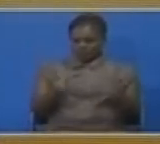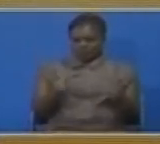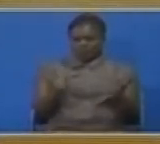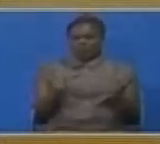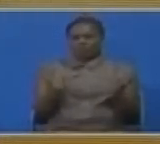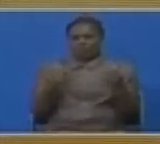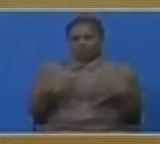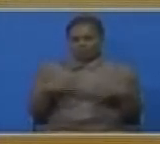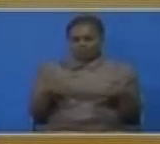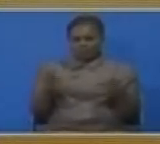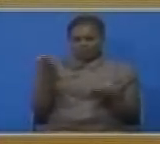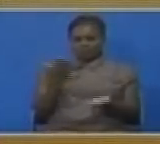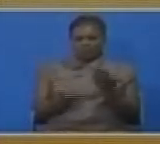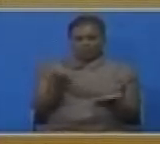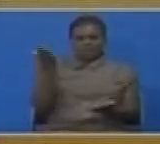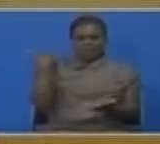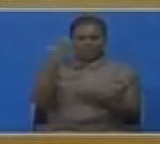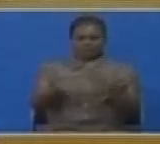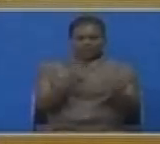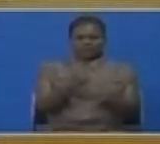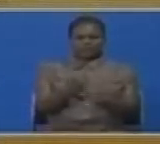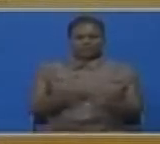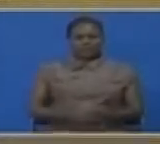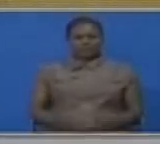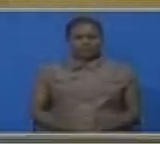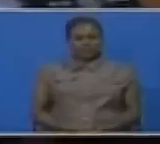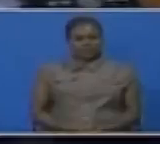watahiniwa ikilinganishwa na miaka ya nyuma.